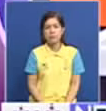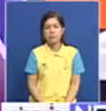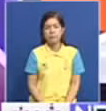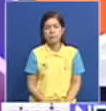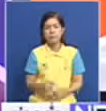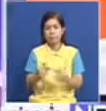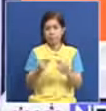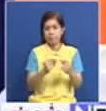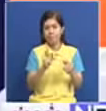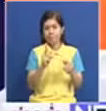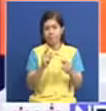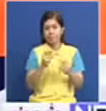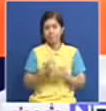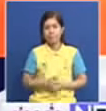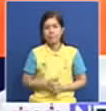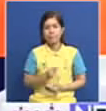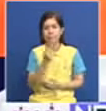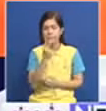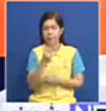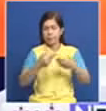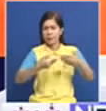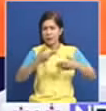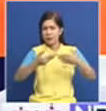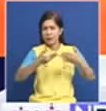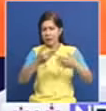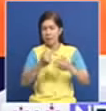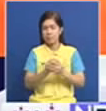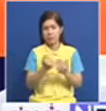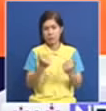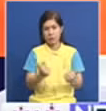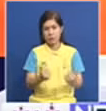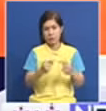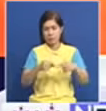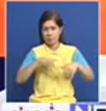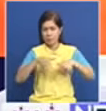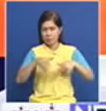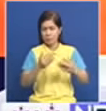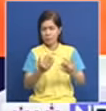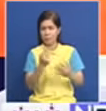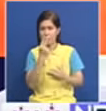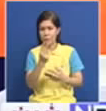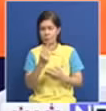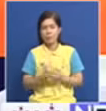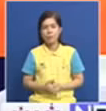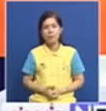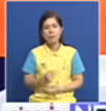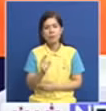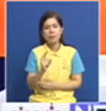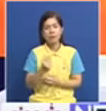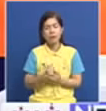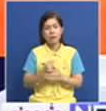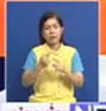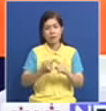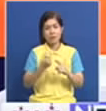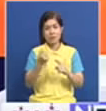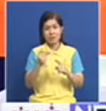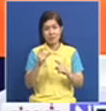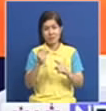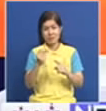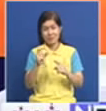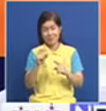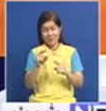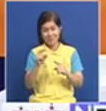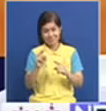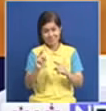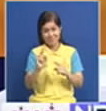กลับมาชมข่าวค่ำกันต่อนะครับมาดูกิจกรรมที่หลายๆคนรอคอยนะครับตอนนี้เขาดาวกันแล้วเพราะว่าตอนนี้ปลายเดือนพฤศจิกายนอีกไม่กี่วันเ